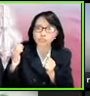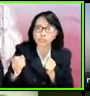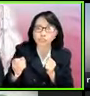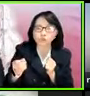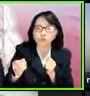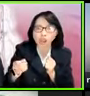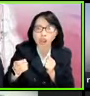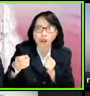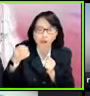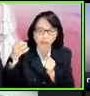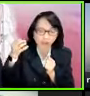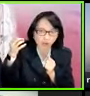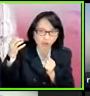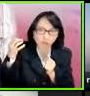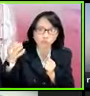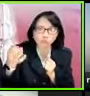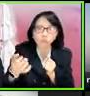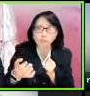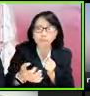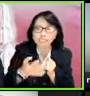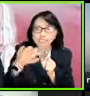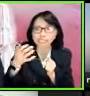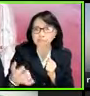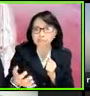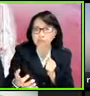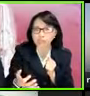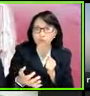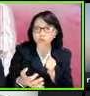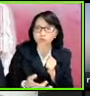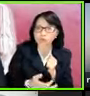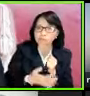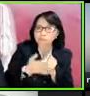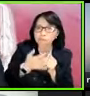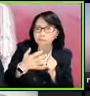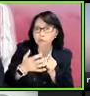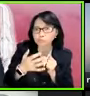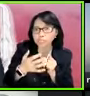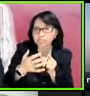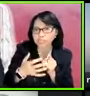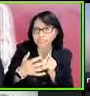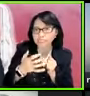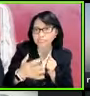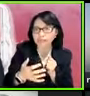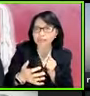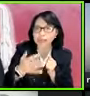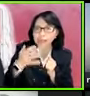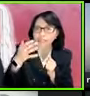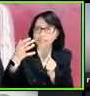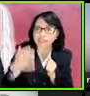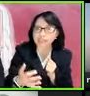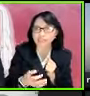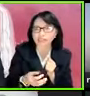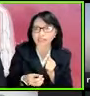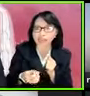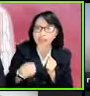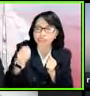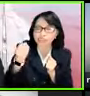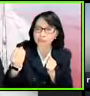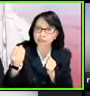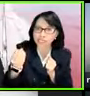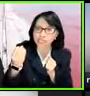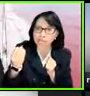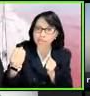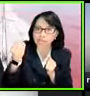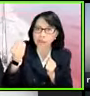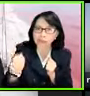Justru untuk menyingkapkan untuk kemampuan Breath asikan rahasia yang telah